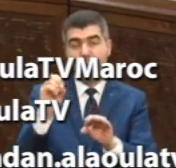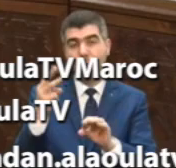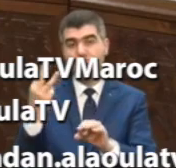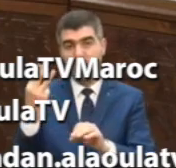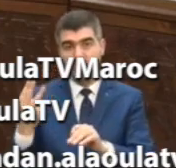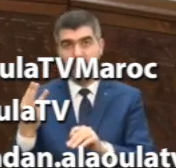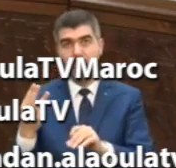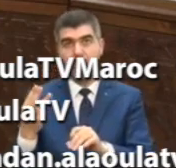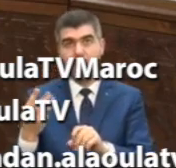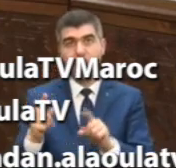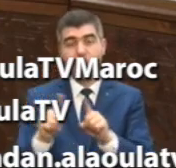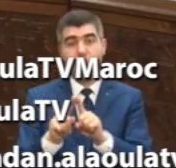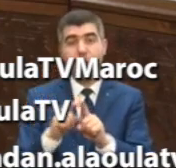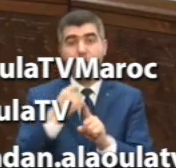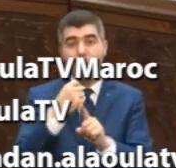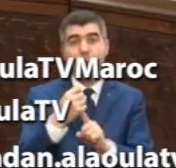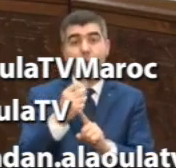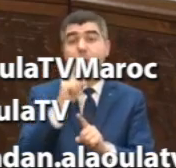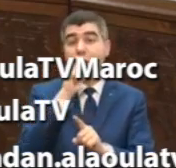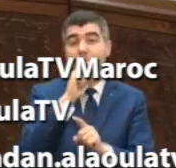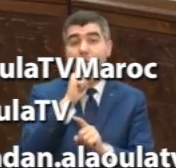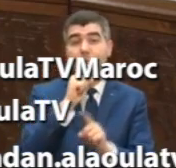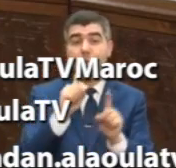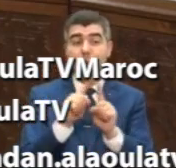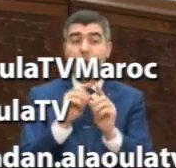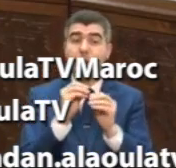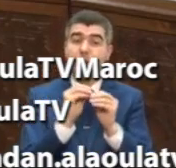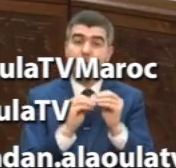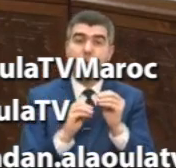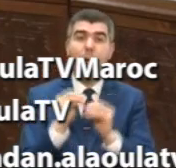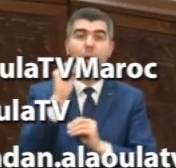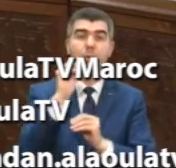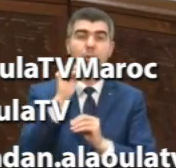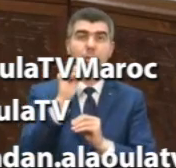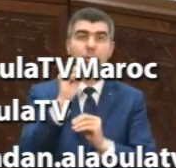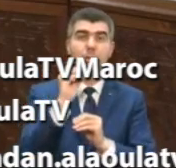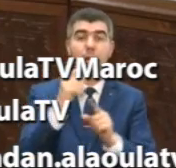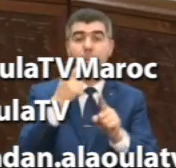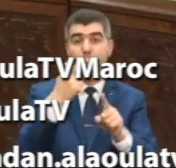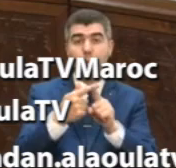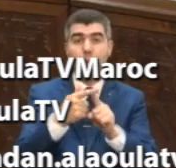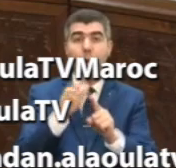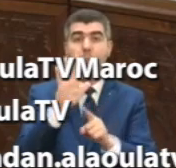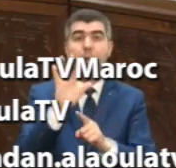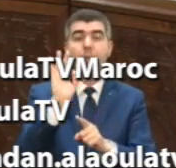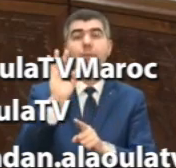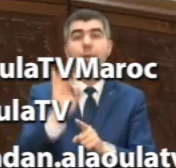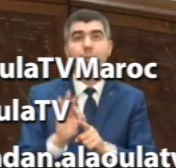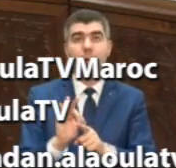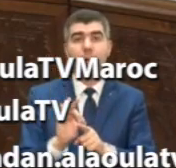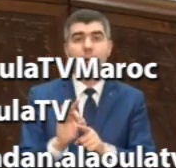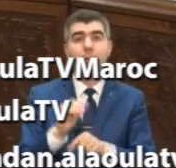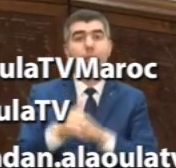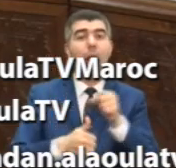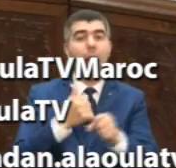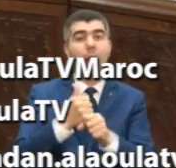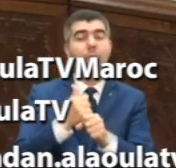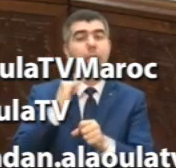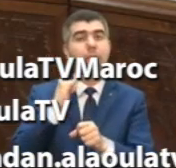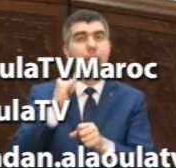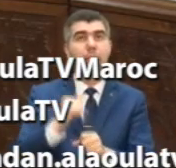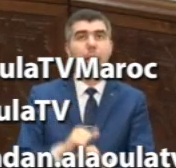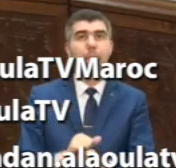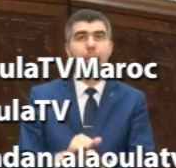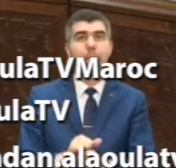كنا في تصاعد منحنى تصاعدي زائد 5% عدد القتلى سنويا.